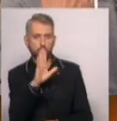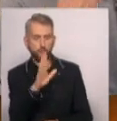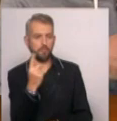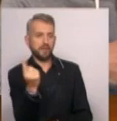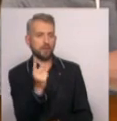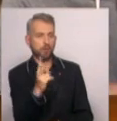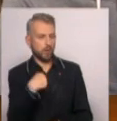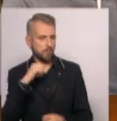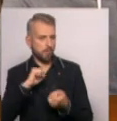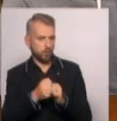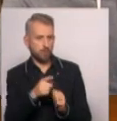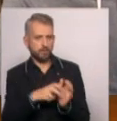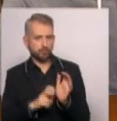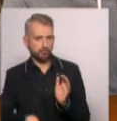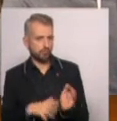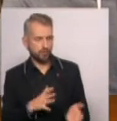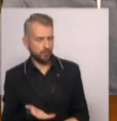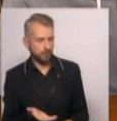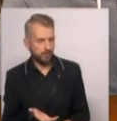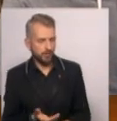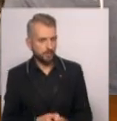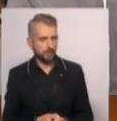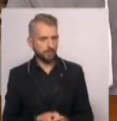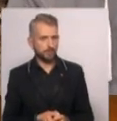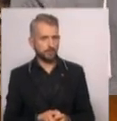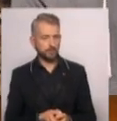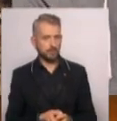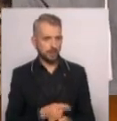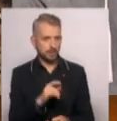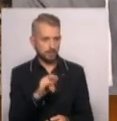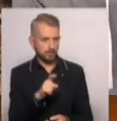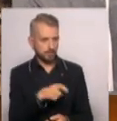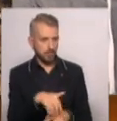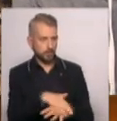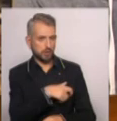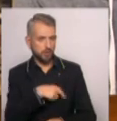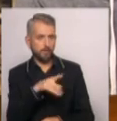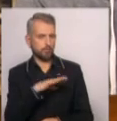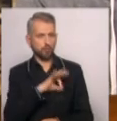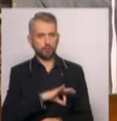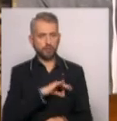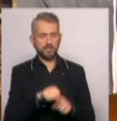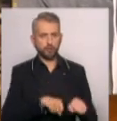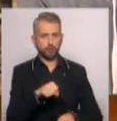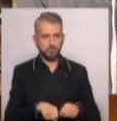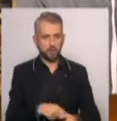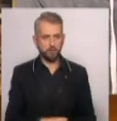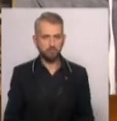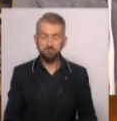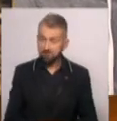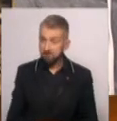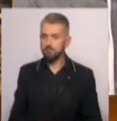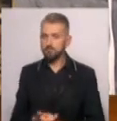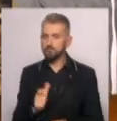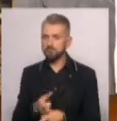пам'ятаю, і то він пішов, склав мандат з представників Верховної Ради, користувався велосипедом. Угу. Так, пане Сергію,